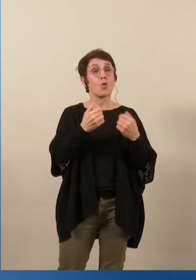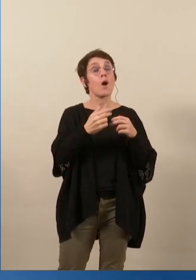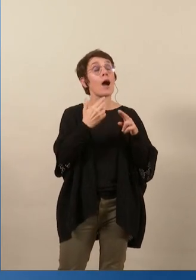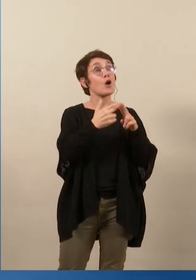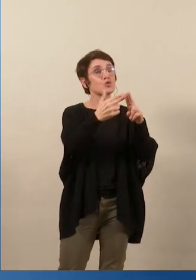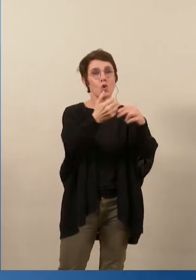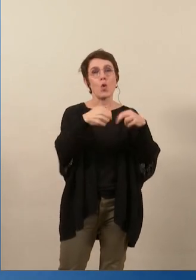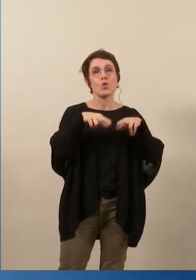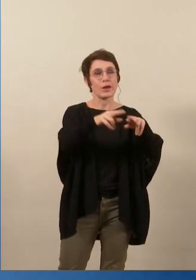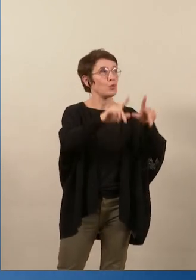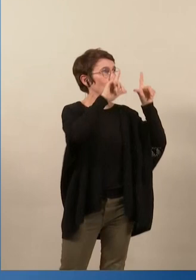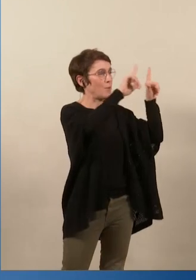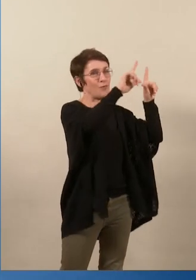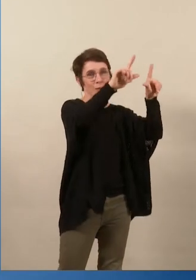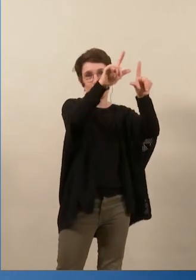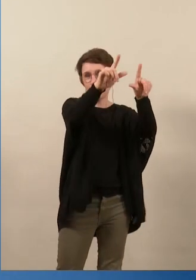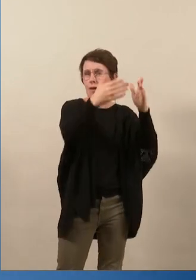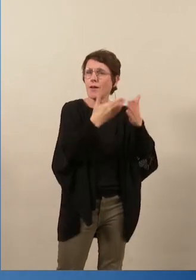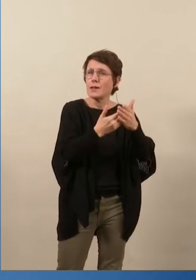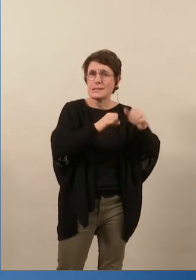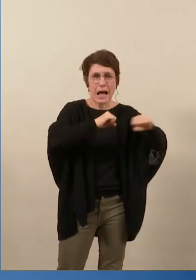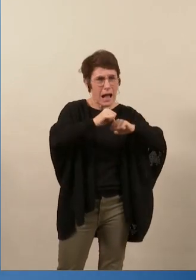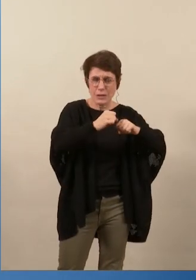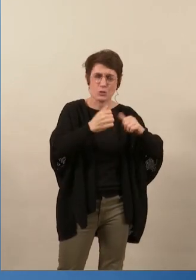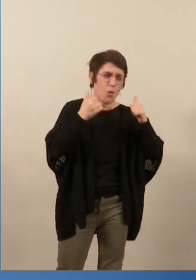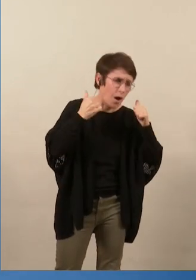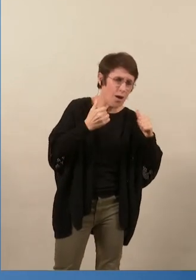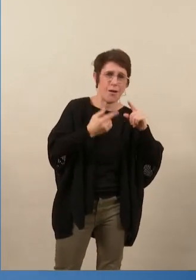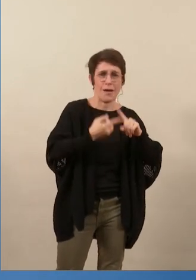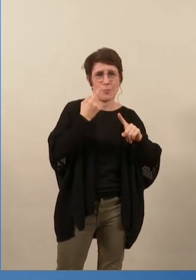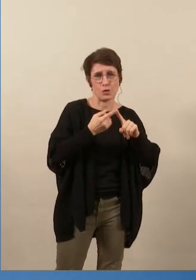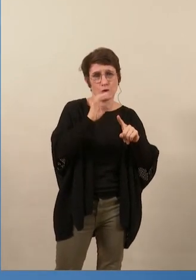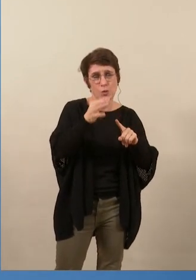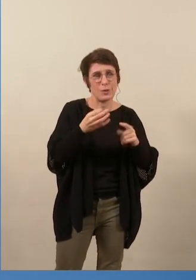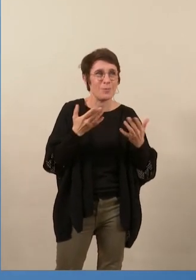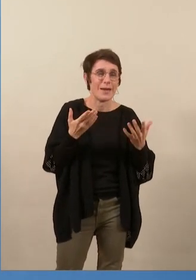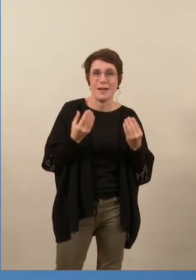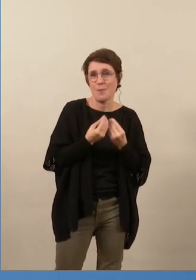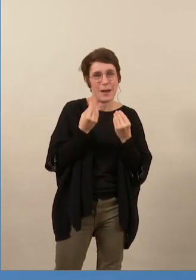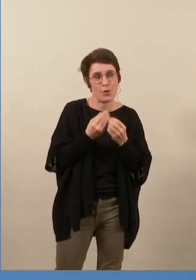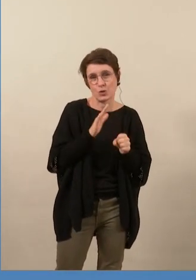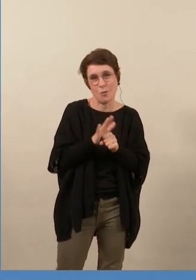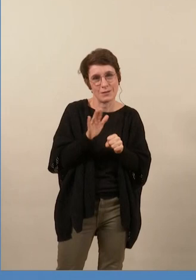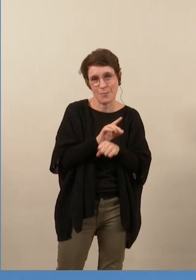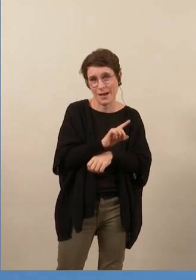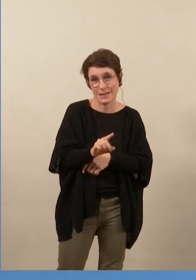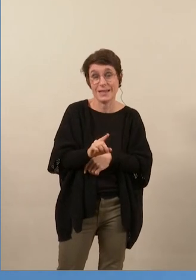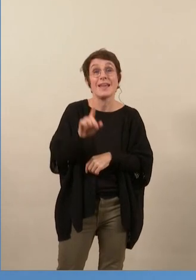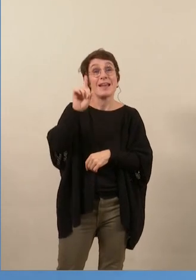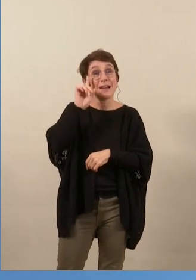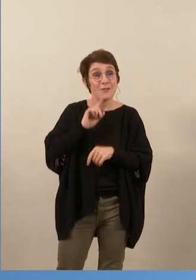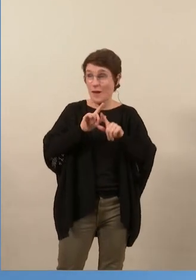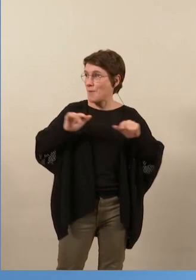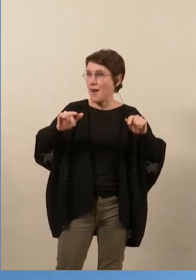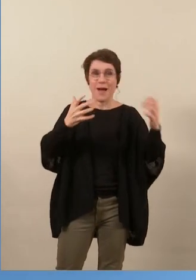et si cette action est indispensable on est bien d'accord elle ne suffit malheureusement pas la présence des femmes sur l'espace public ne peut pas se